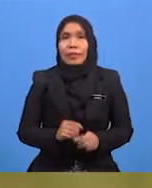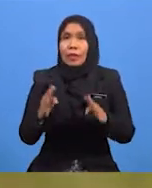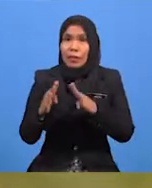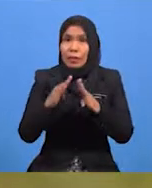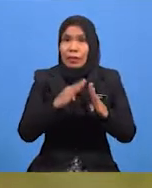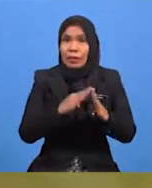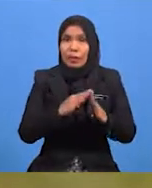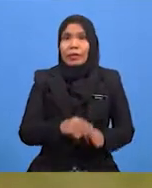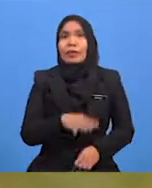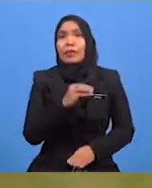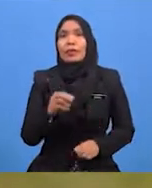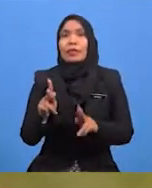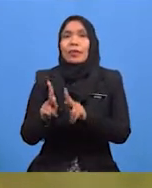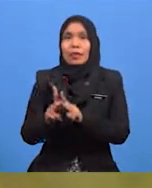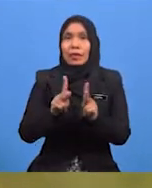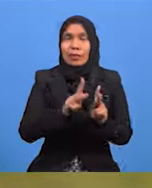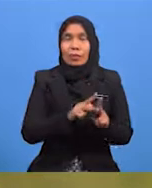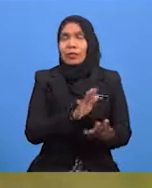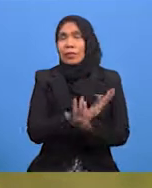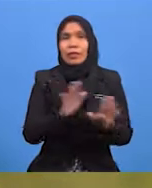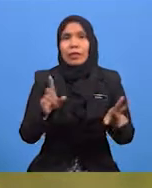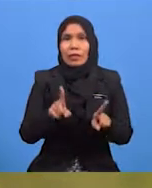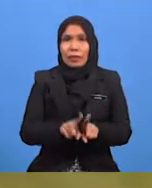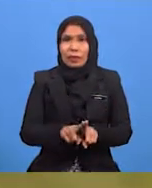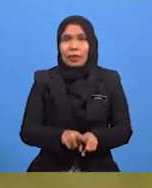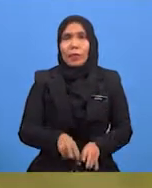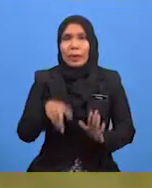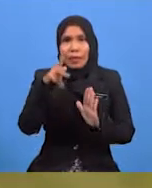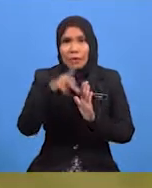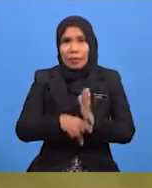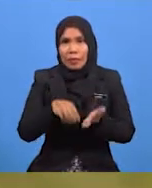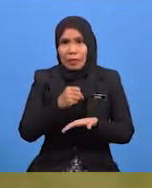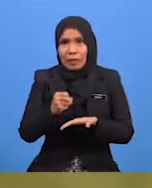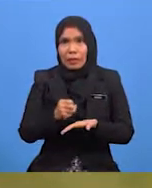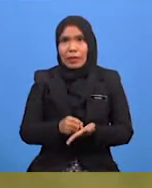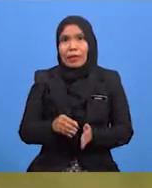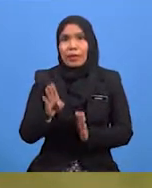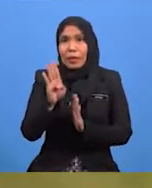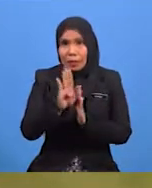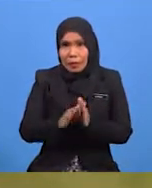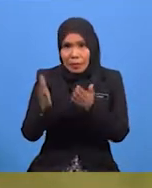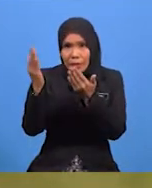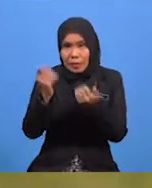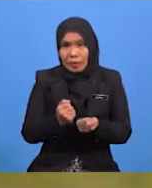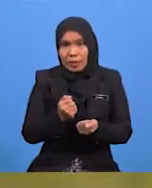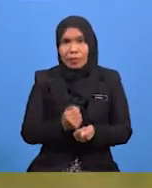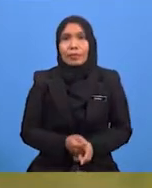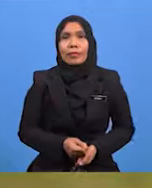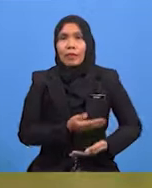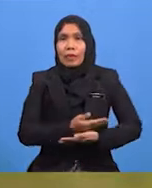bandar dan kampung tidak sama, penyajak berharap agar anaknya